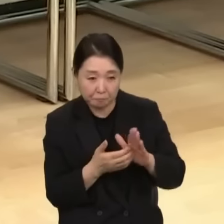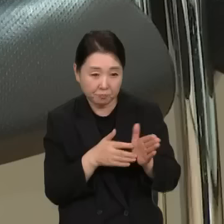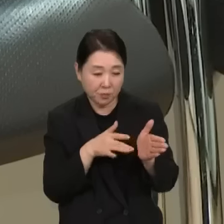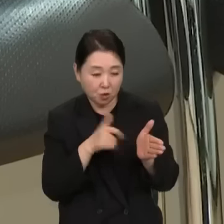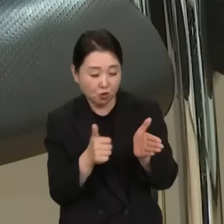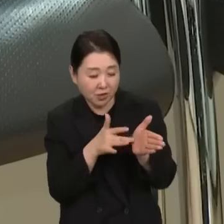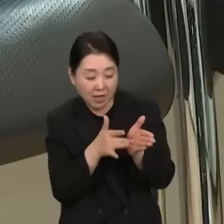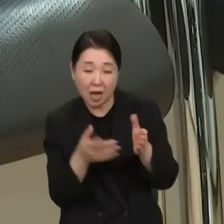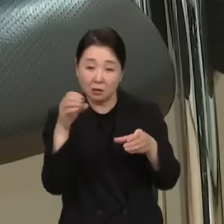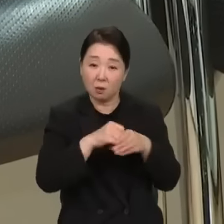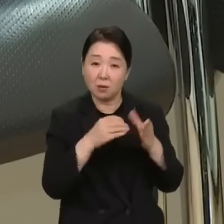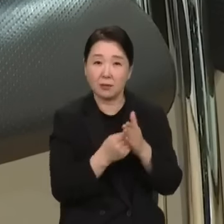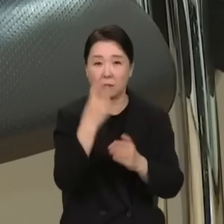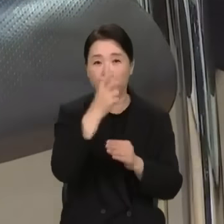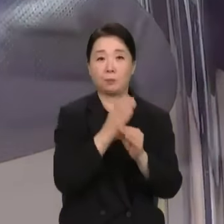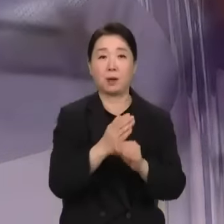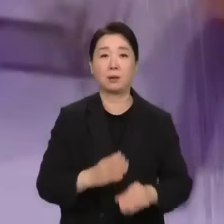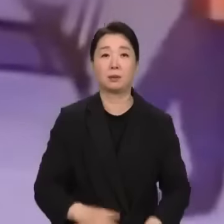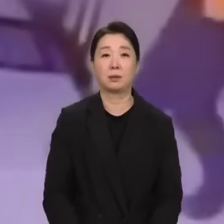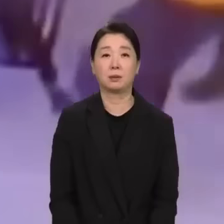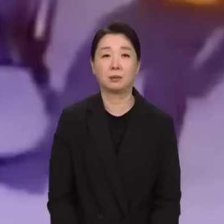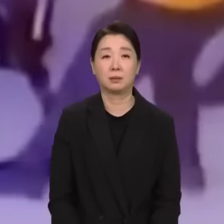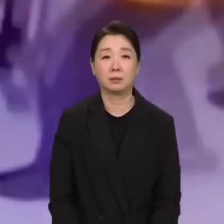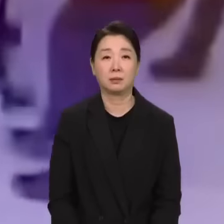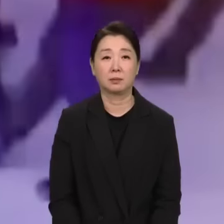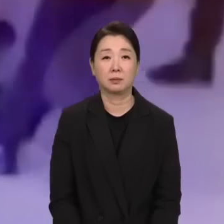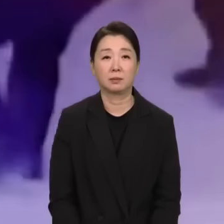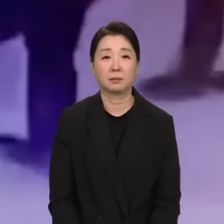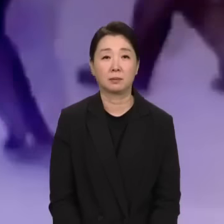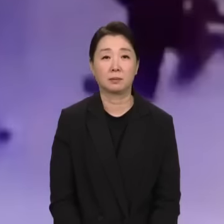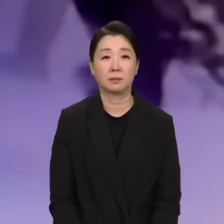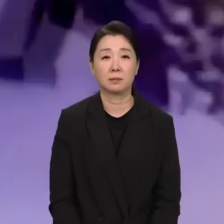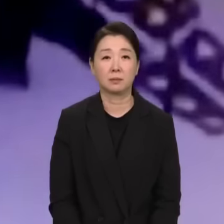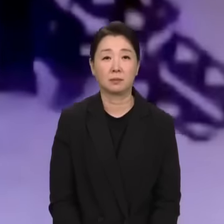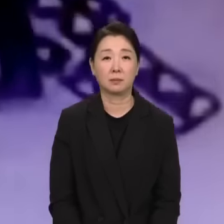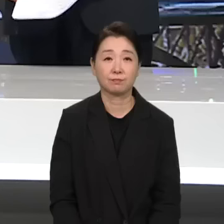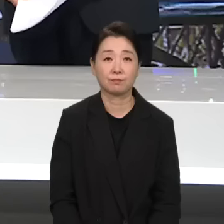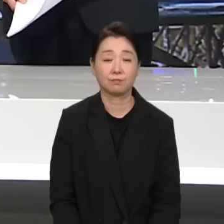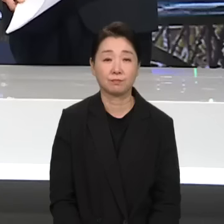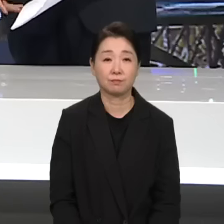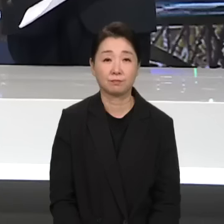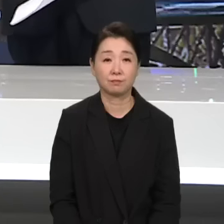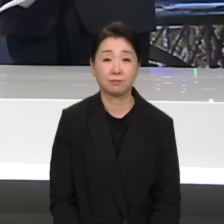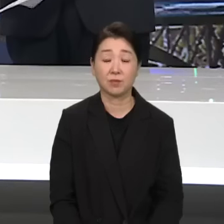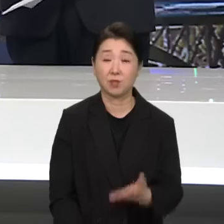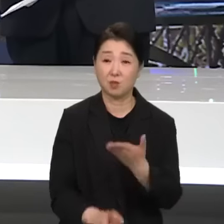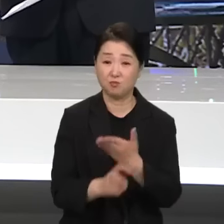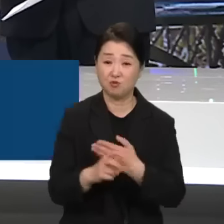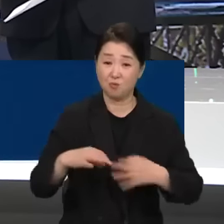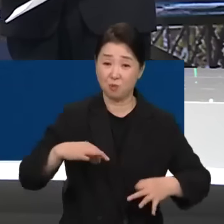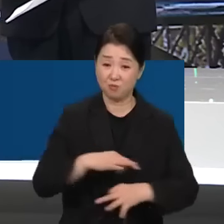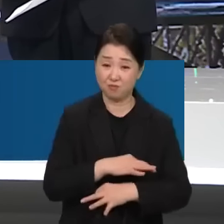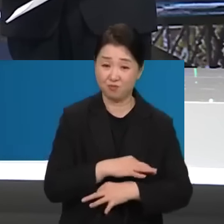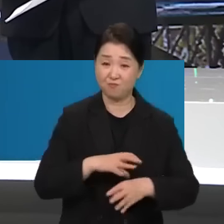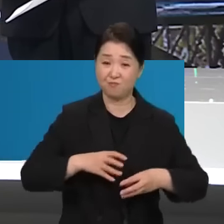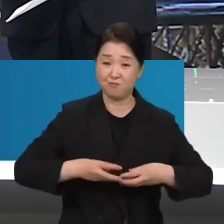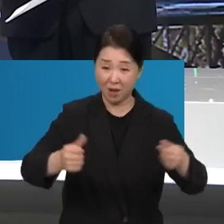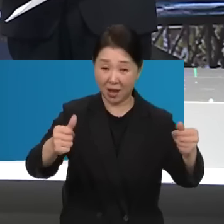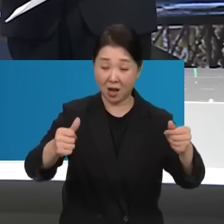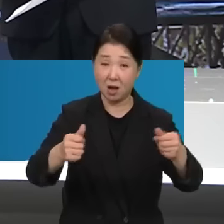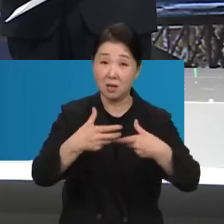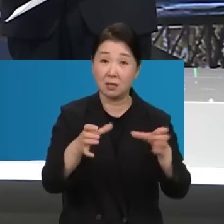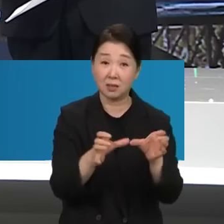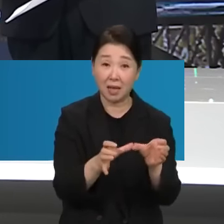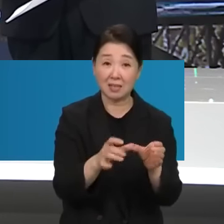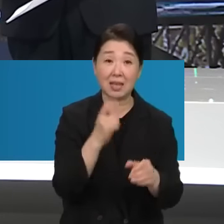넣은 걸로 보고 수사를 이어가고 있습니다. JTBC 윤두열입니다. 불법 비리를 척결하는 단체라며